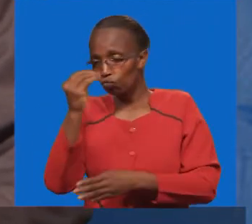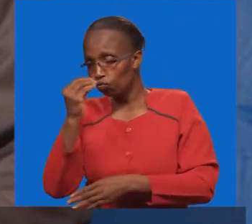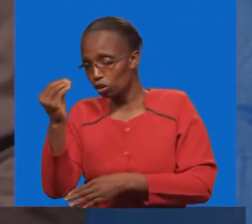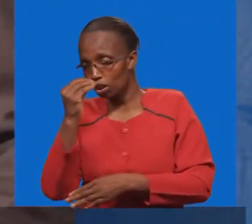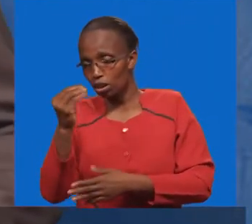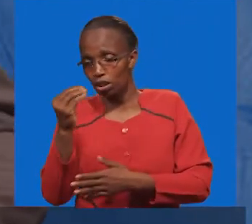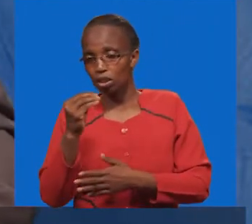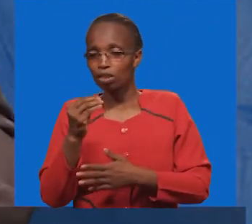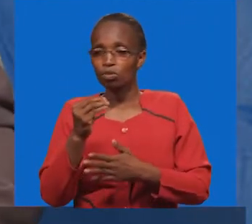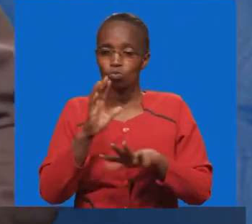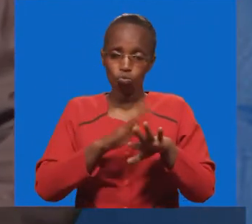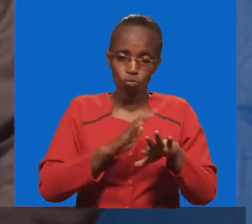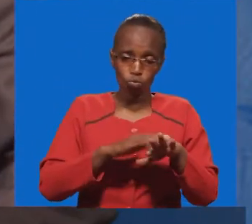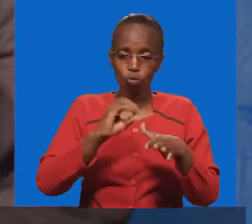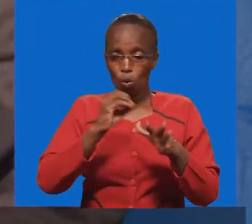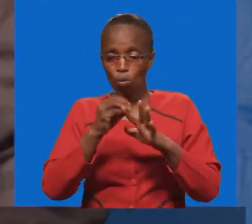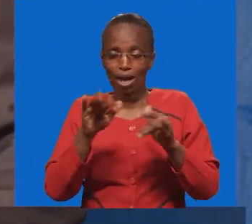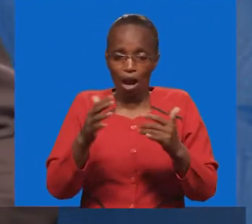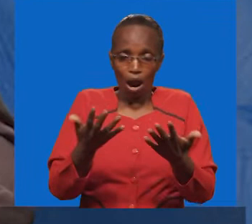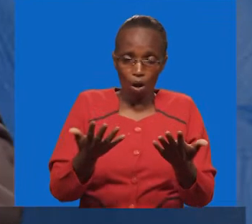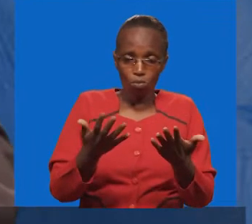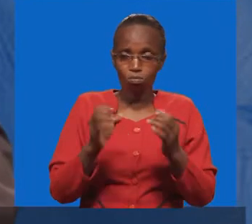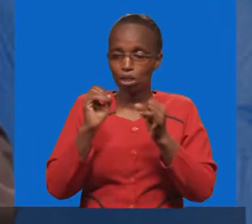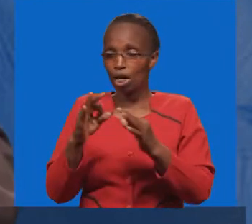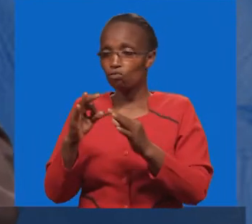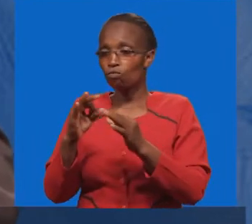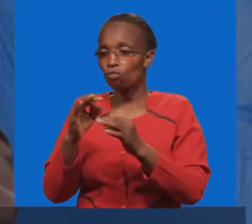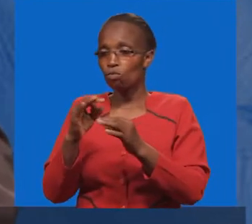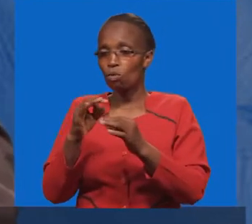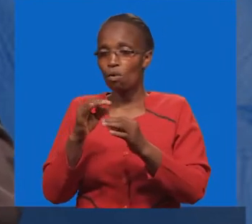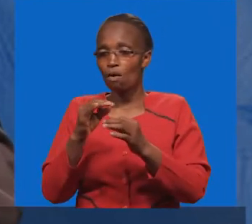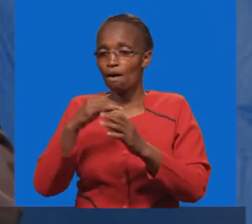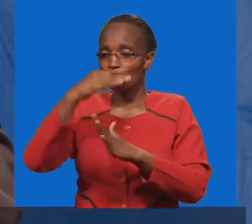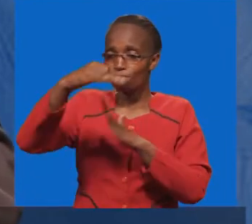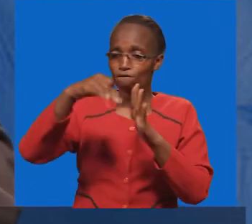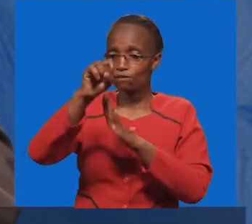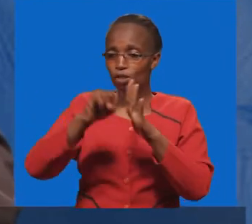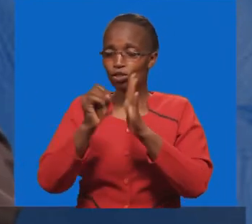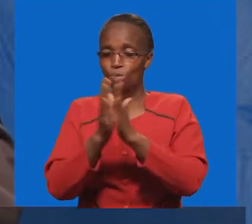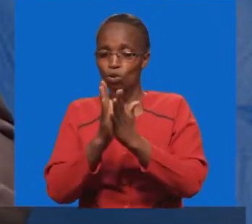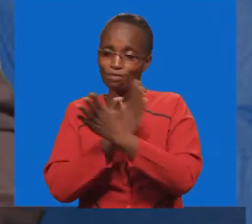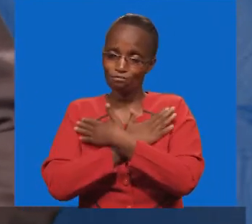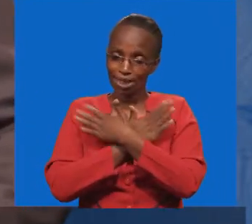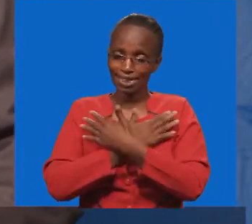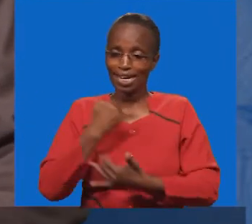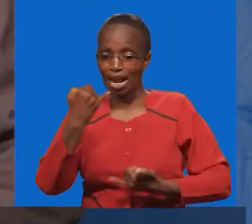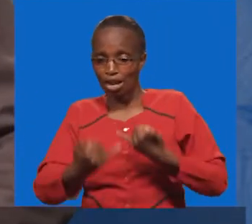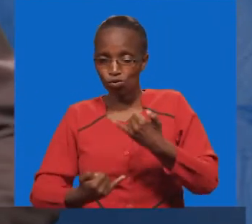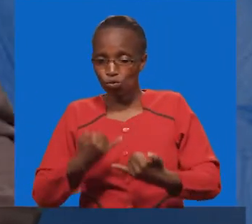Pengine unapikia familia yako chakula ambacho ni kizuri zaidi, ambacho ukishiriki na familia